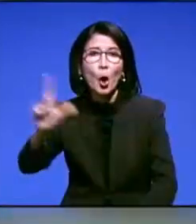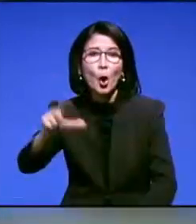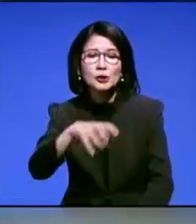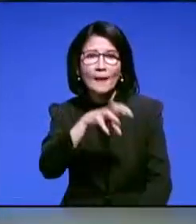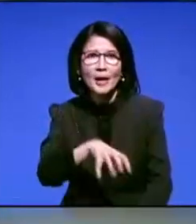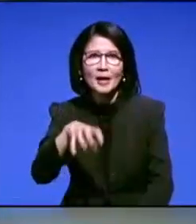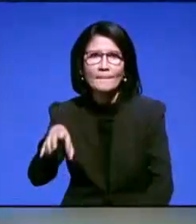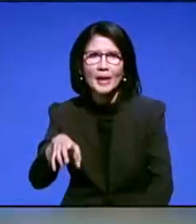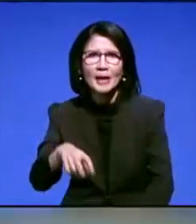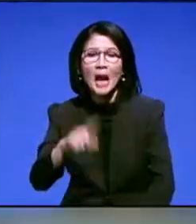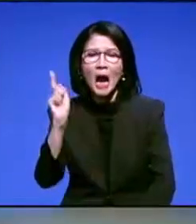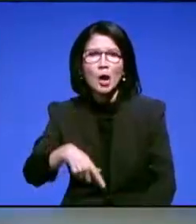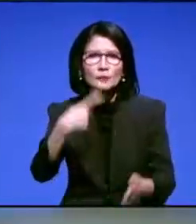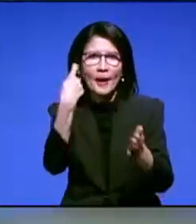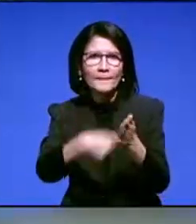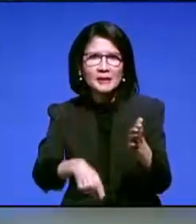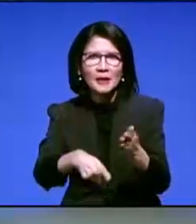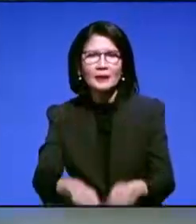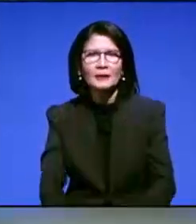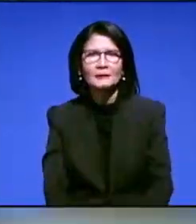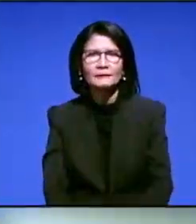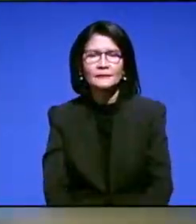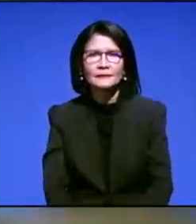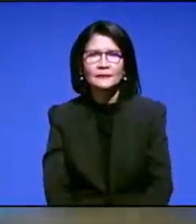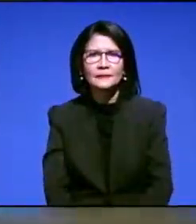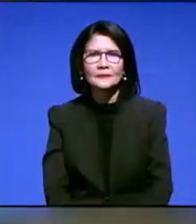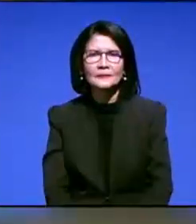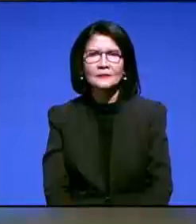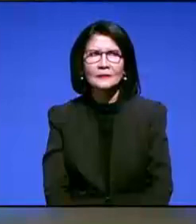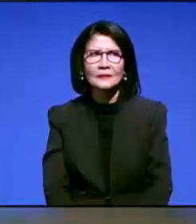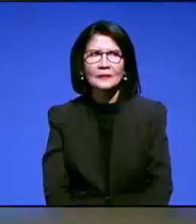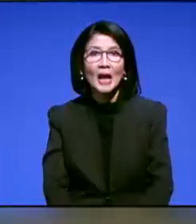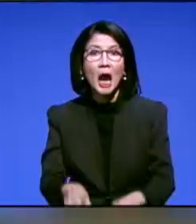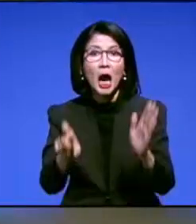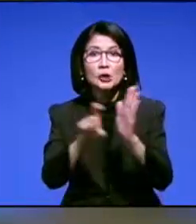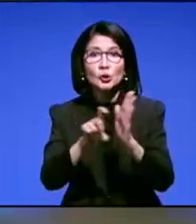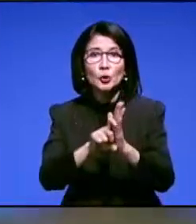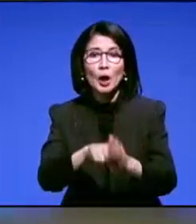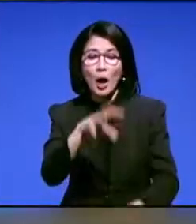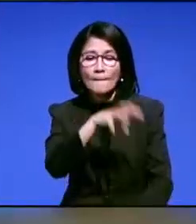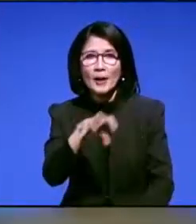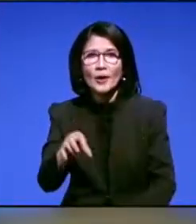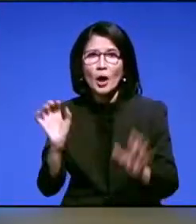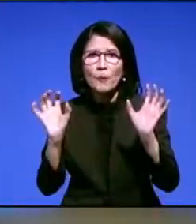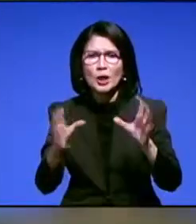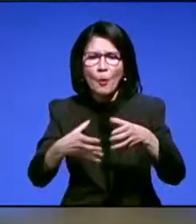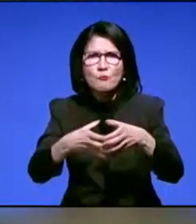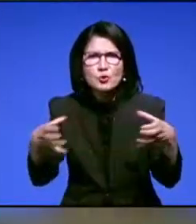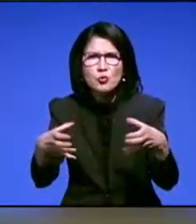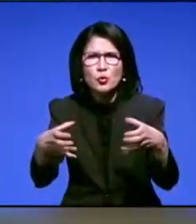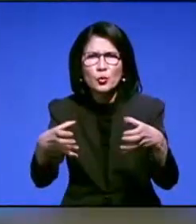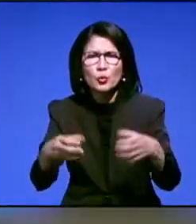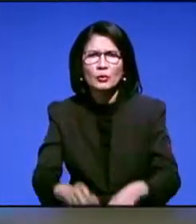barang dari kewajiban pajak yang merugikan negara. Ini contohnya nih, yang barangnya banyak sekali, bulky, penuh. Ini